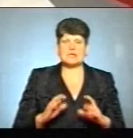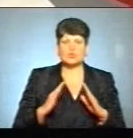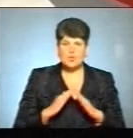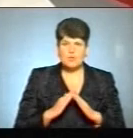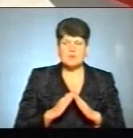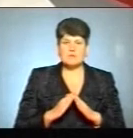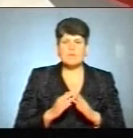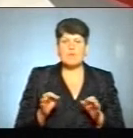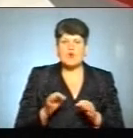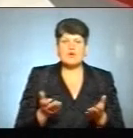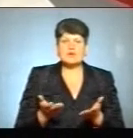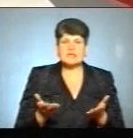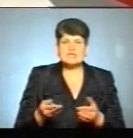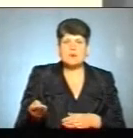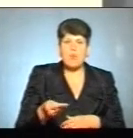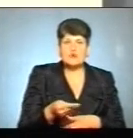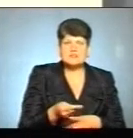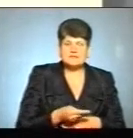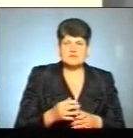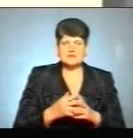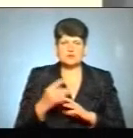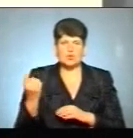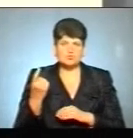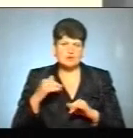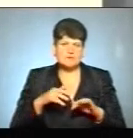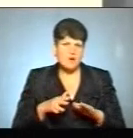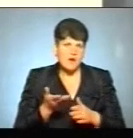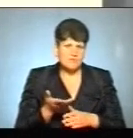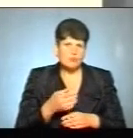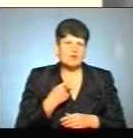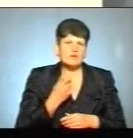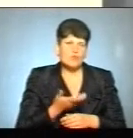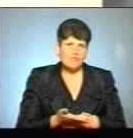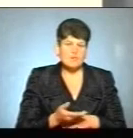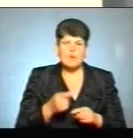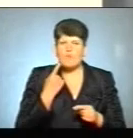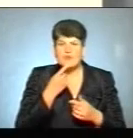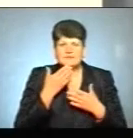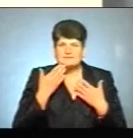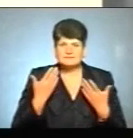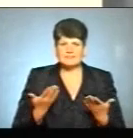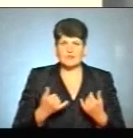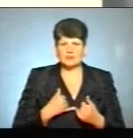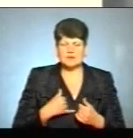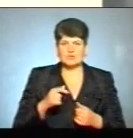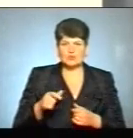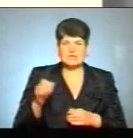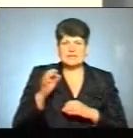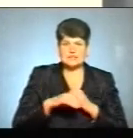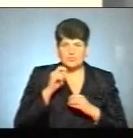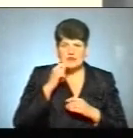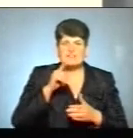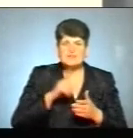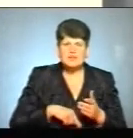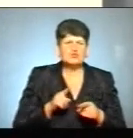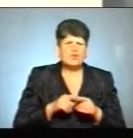про якісь посівні чи аграрні справи, про які ви там говорили, ну, мови не може бути. Тому що в нас ще люди на Західній Україні не віручі.